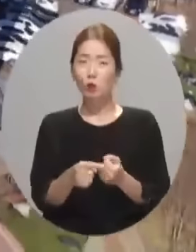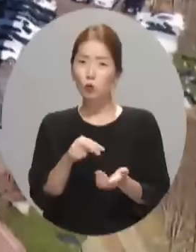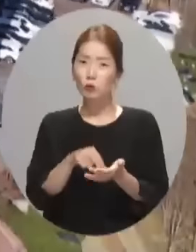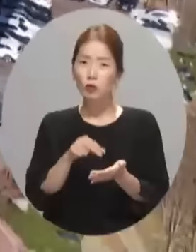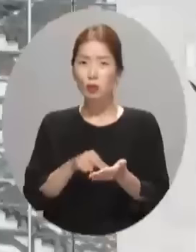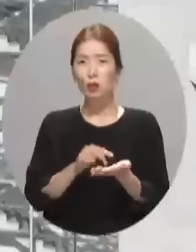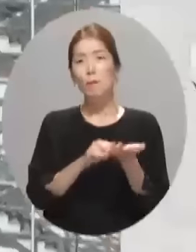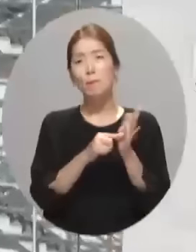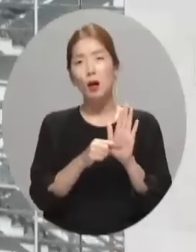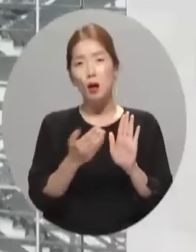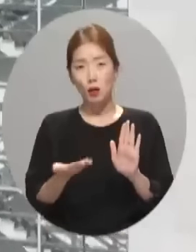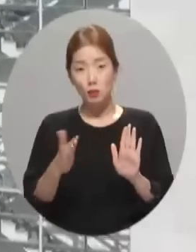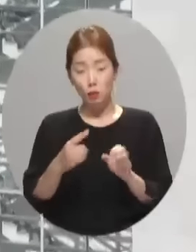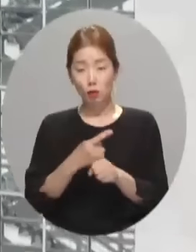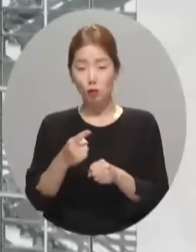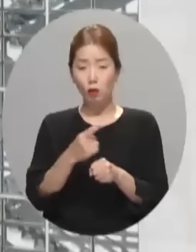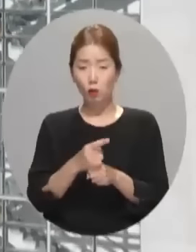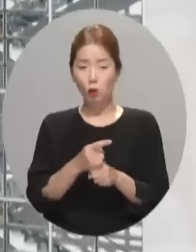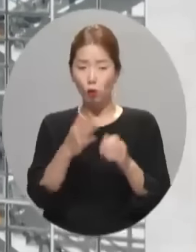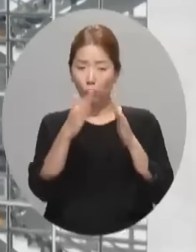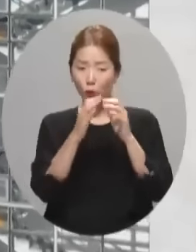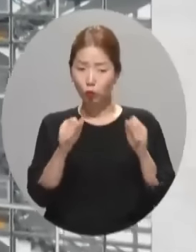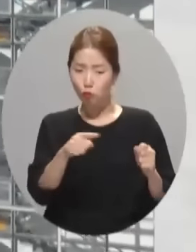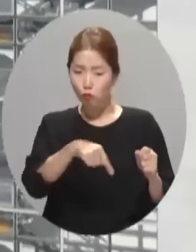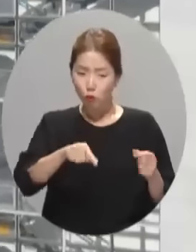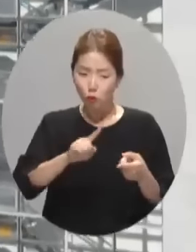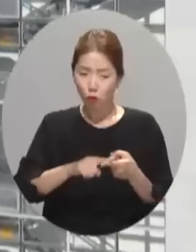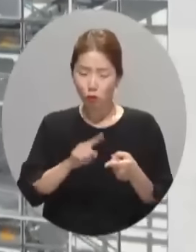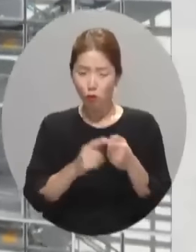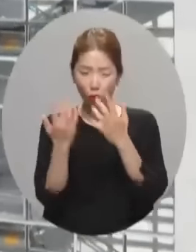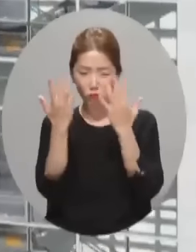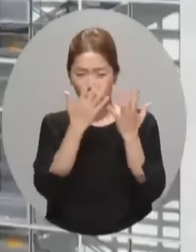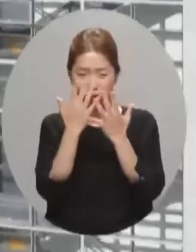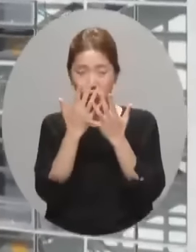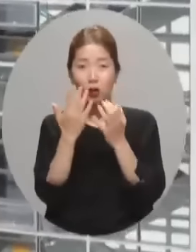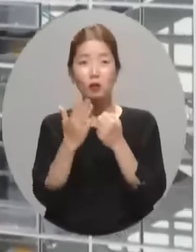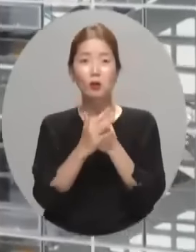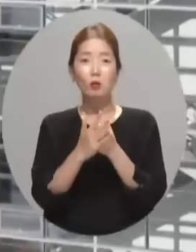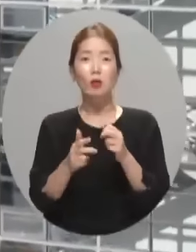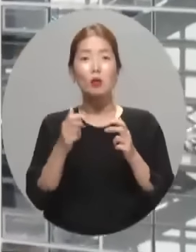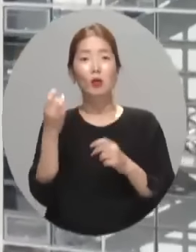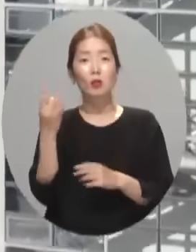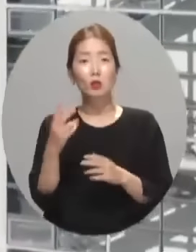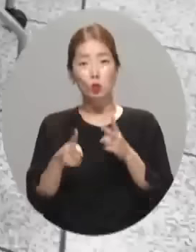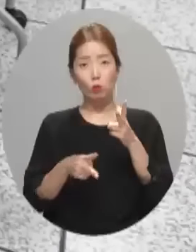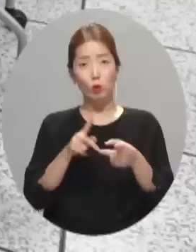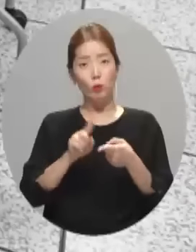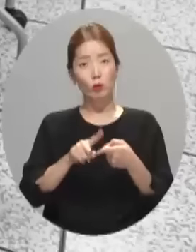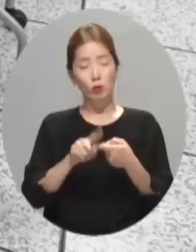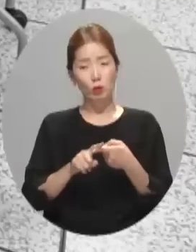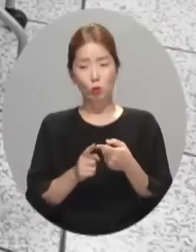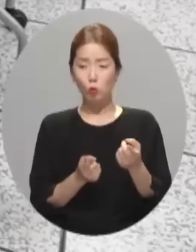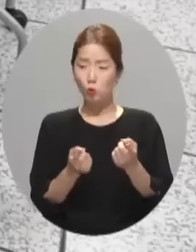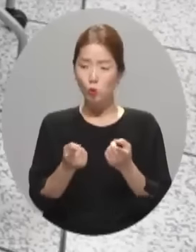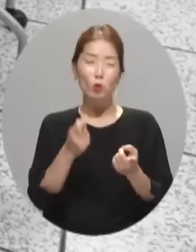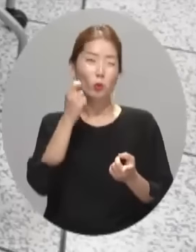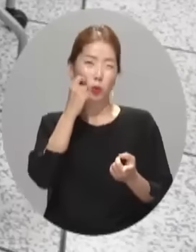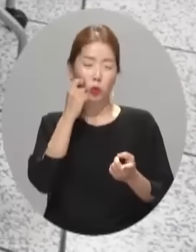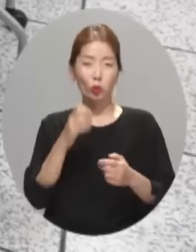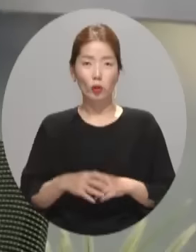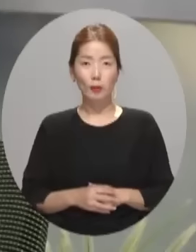입장이지만 아직까지 내년 정부 교부금 규모조차 오리무중이라 기존 사업의 구조조정에 손을 대지 못하고